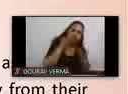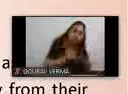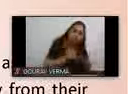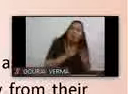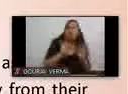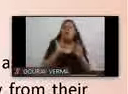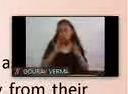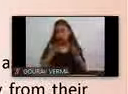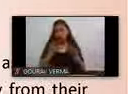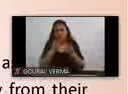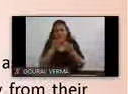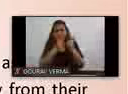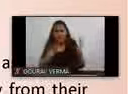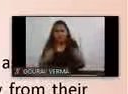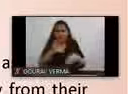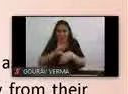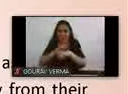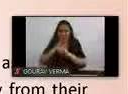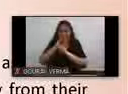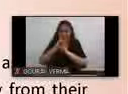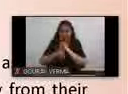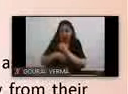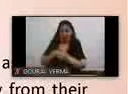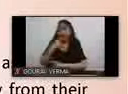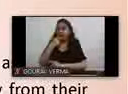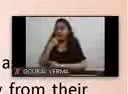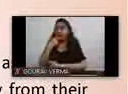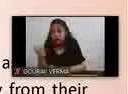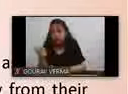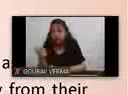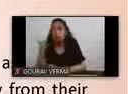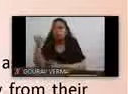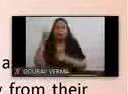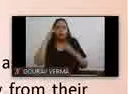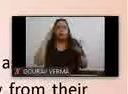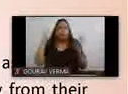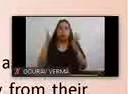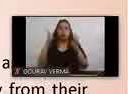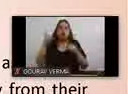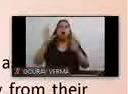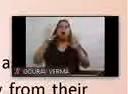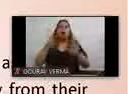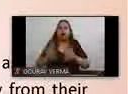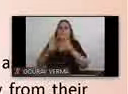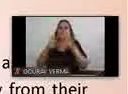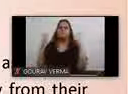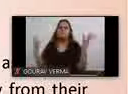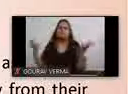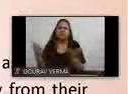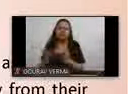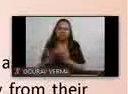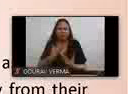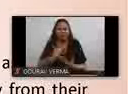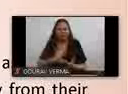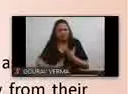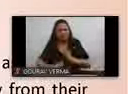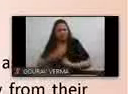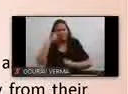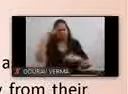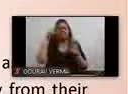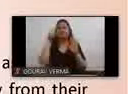issue which is there, can fills the family with a lot of